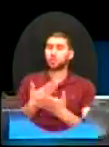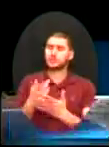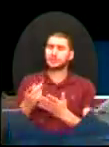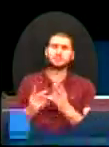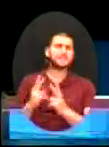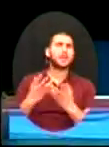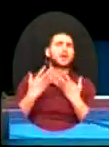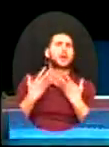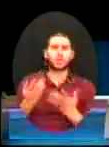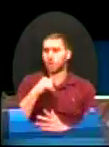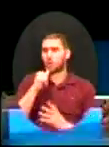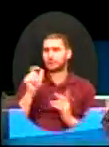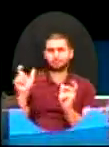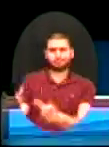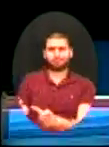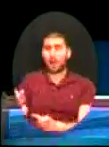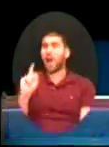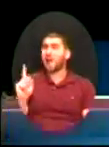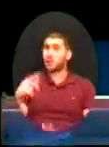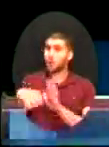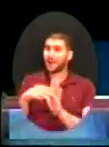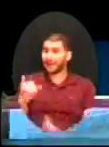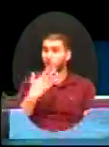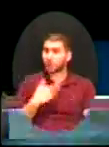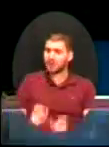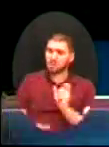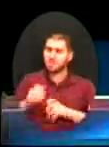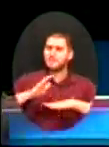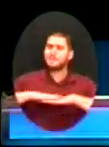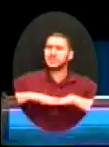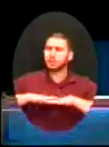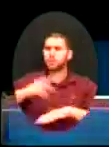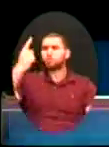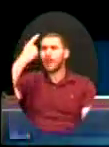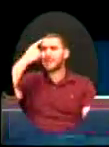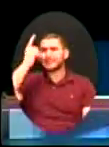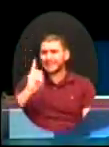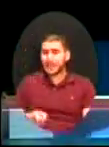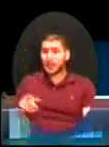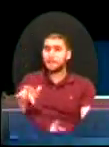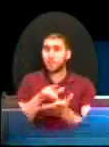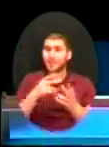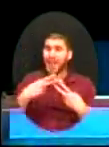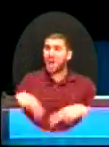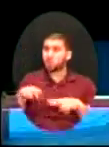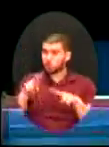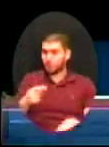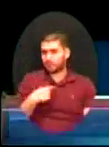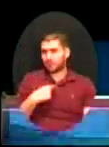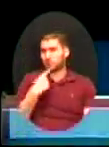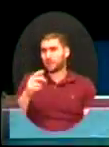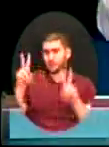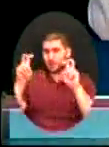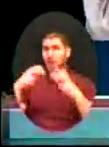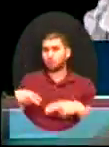אדיר, אנחנו לא רוצים לכבול את ידיו. אנחנו כן רוצים אנשים מקצועיים שידעו שבמקומות שיש חשש, ואני כשהיה חשש